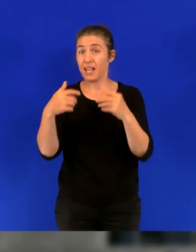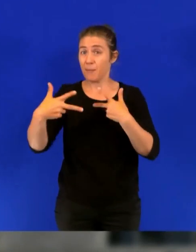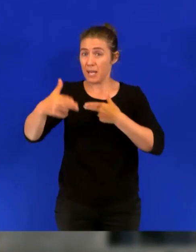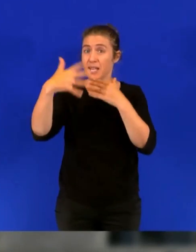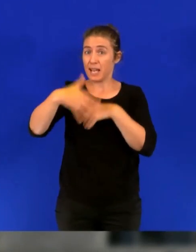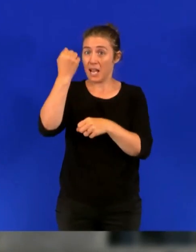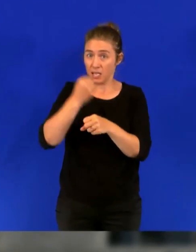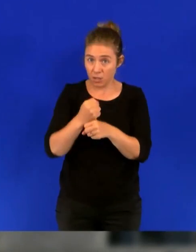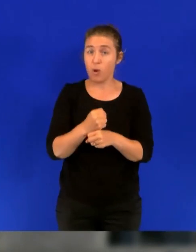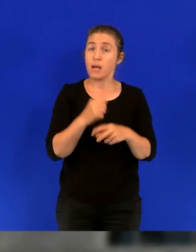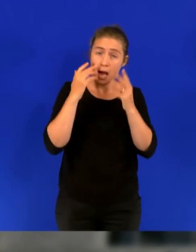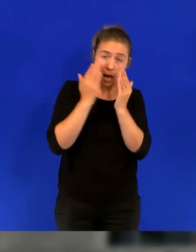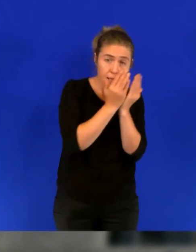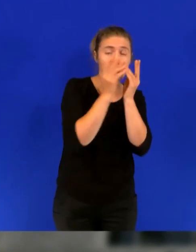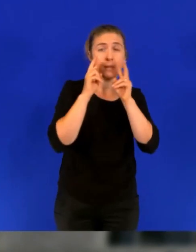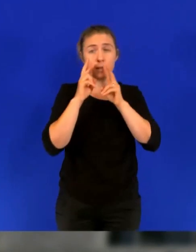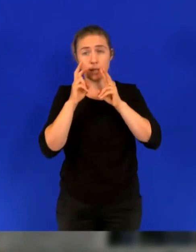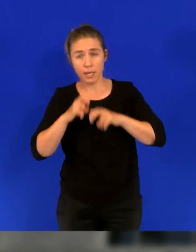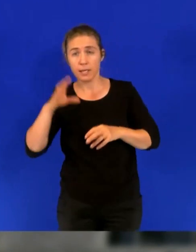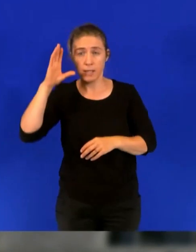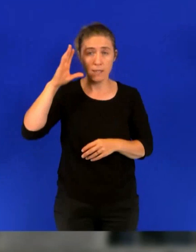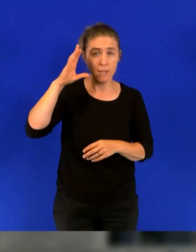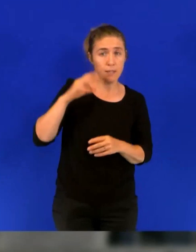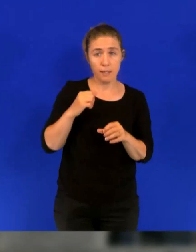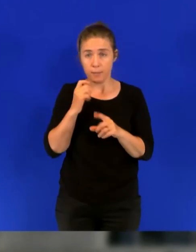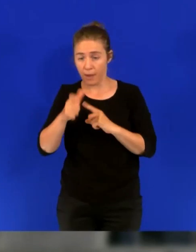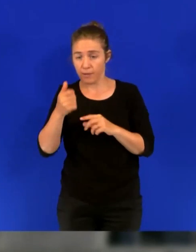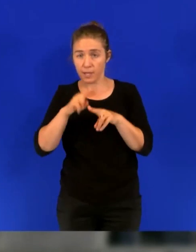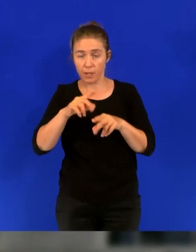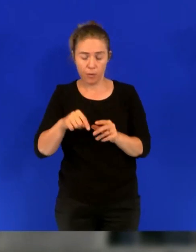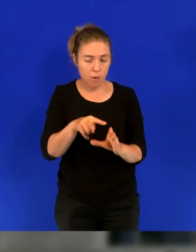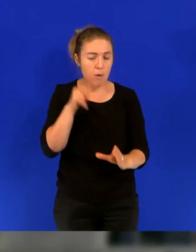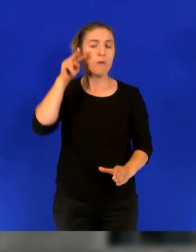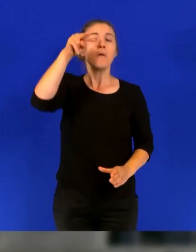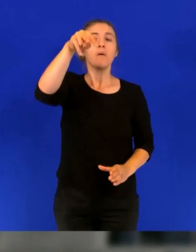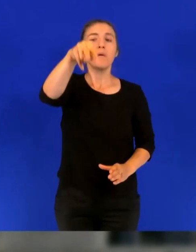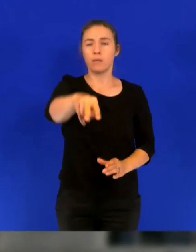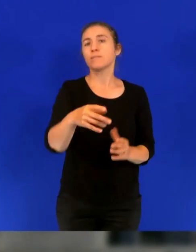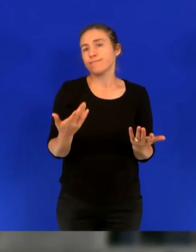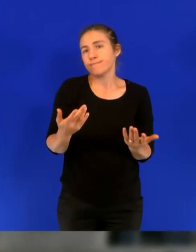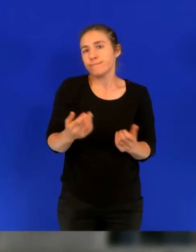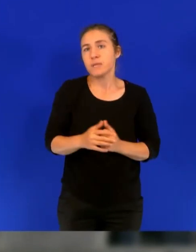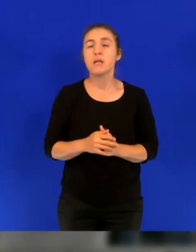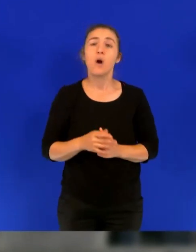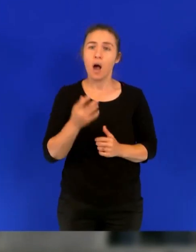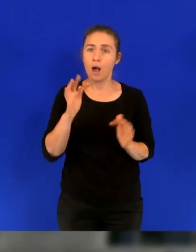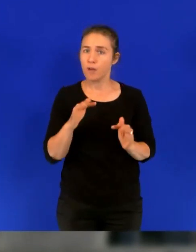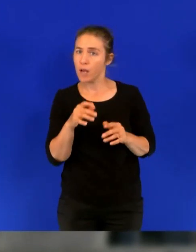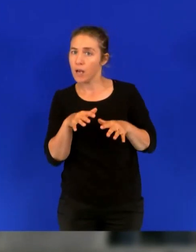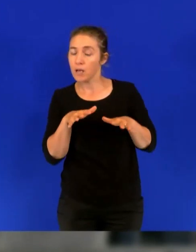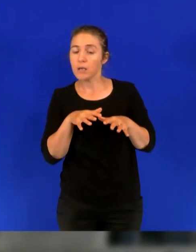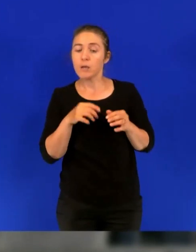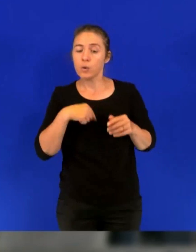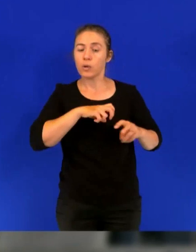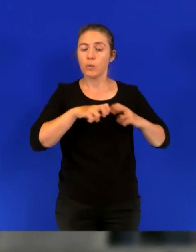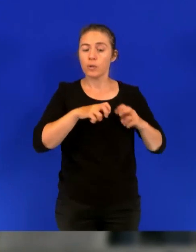travaux, un temps long qui exige anticipation et vision. Notre plan de déplacement urbain arrive à échéance en